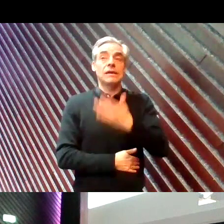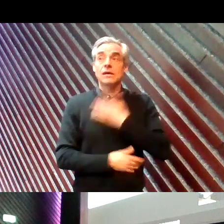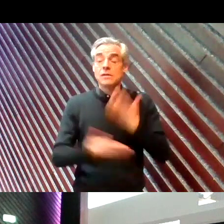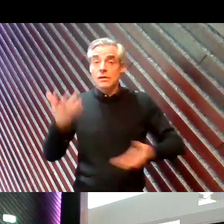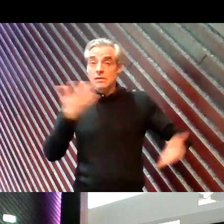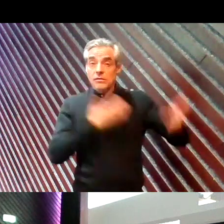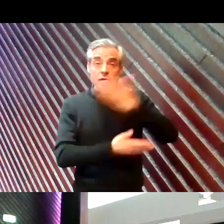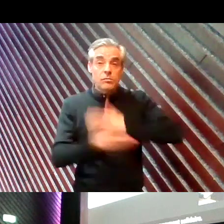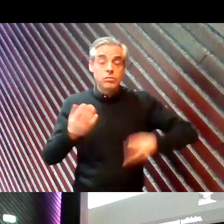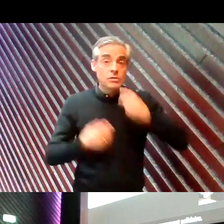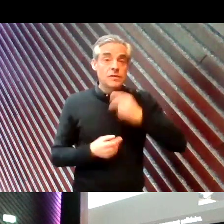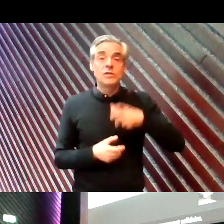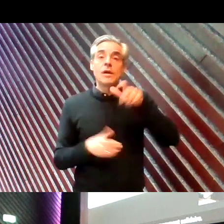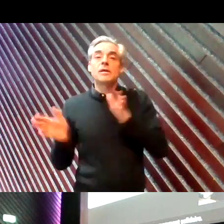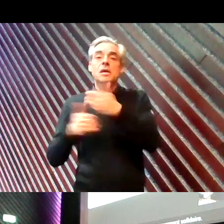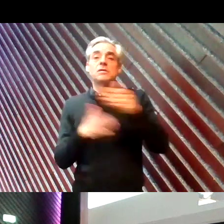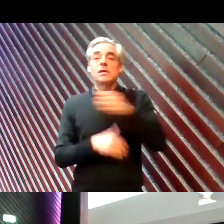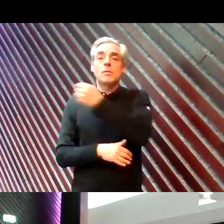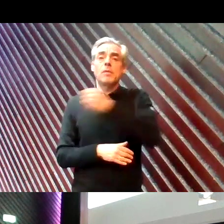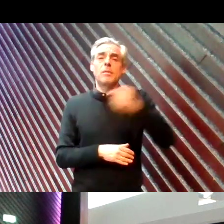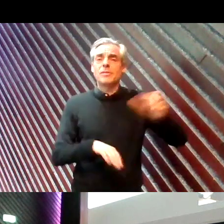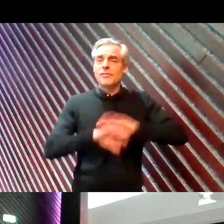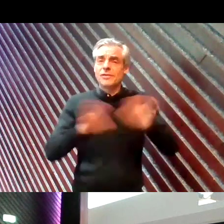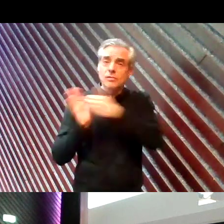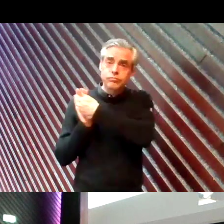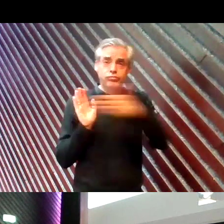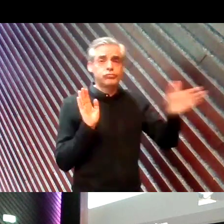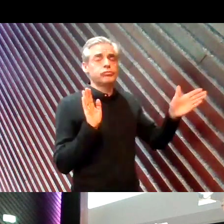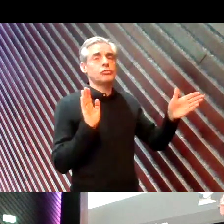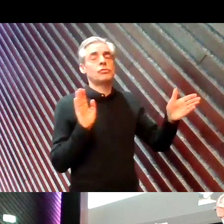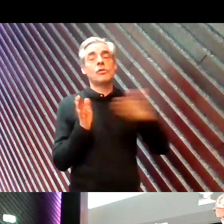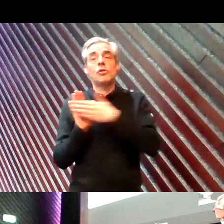floute toutes les frontières et on ne met plus les gens dans les cases et on a, comment dire,